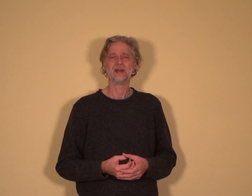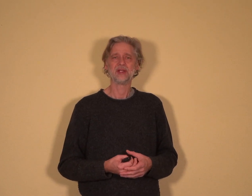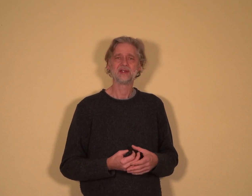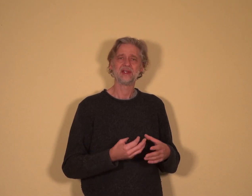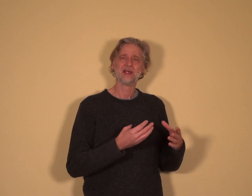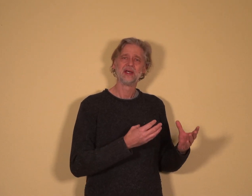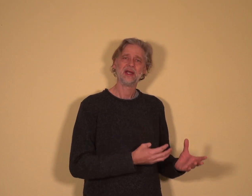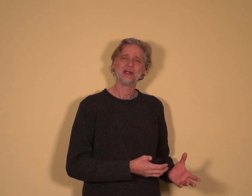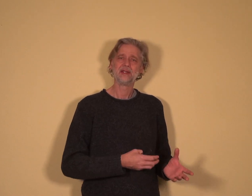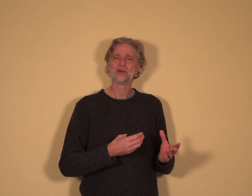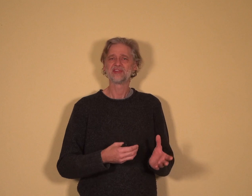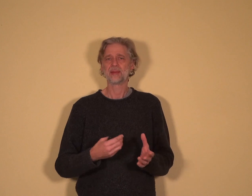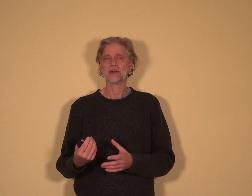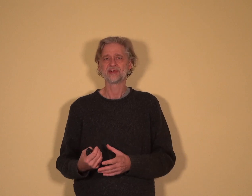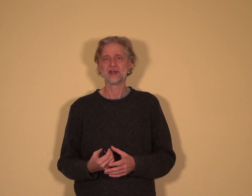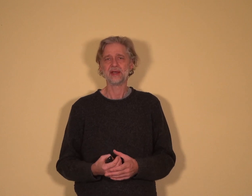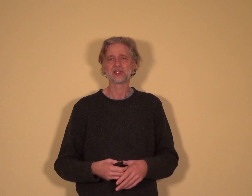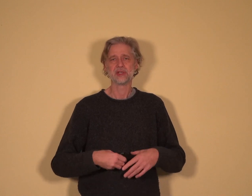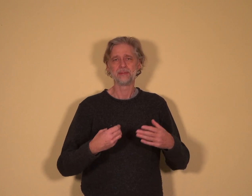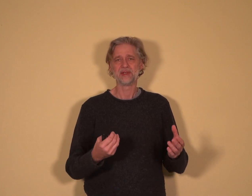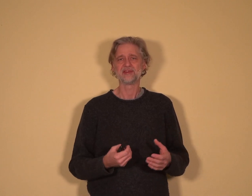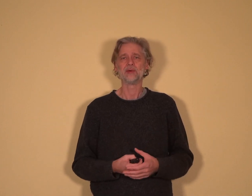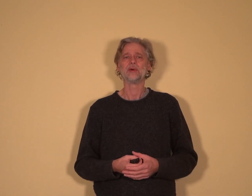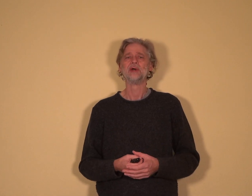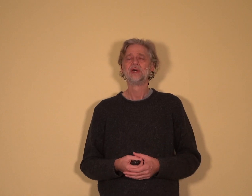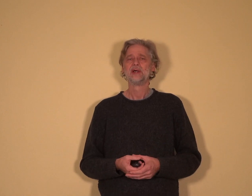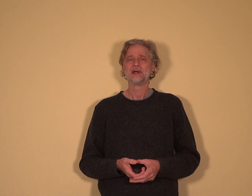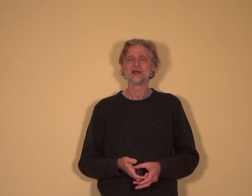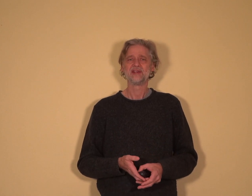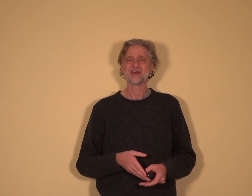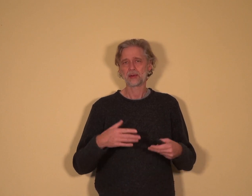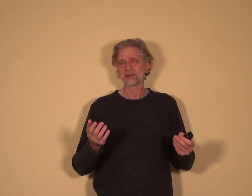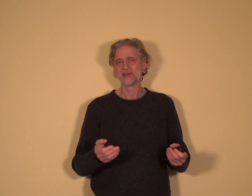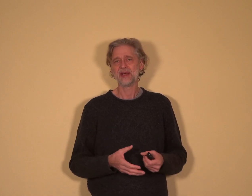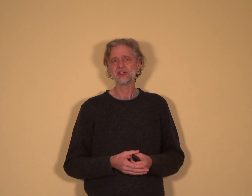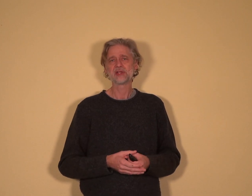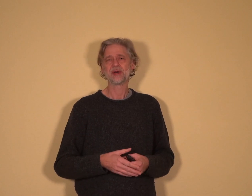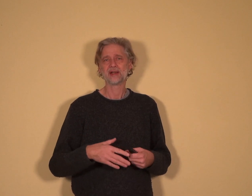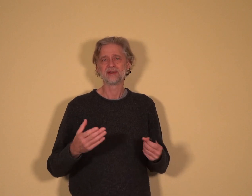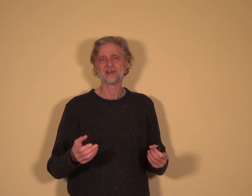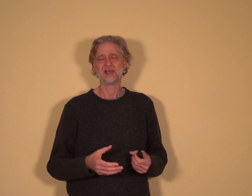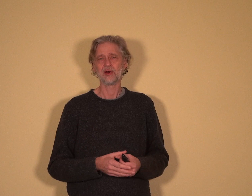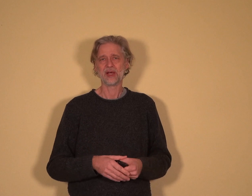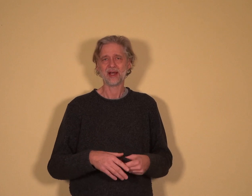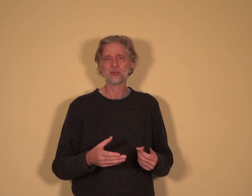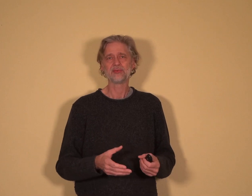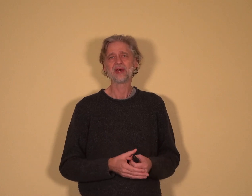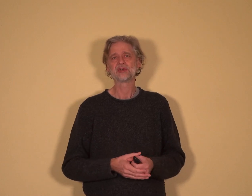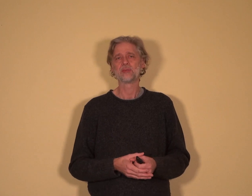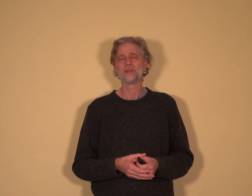sehen, nämlich die El Niño-Southern Oscillation-Beziehung. Die Southern Oscillation, dabei handelt es sich eher um